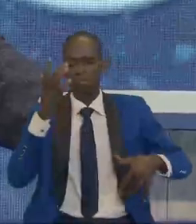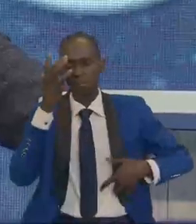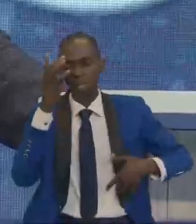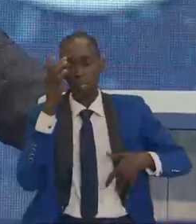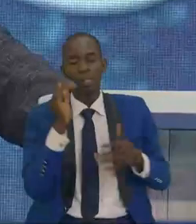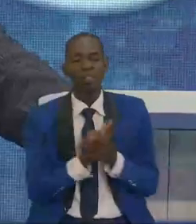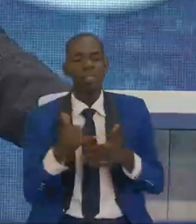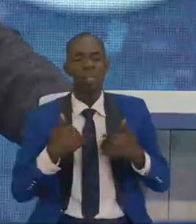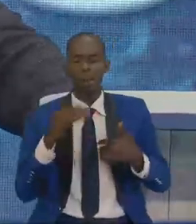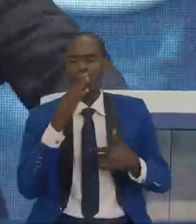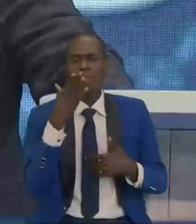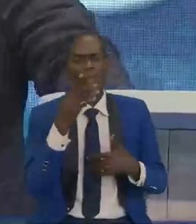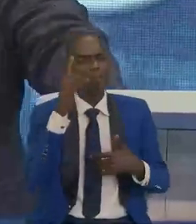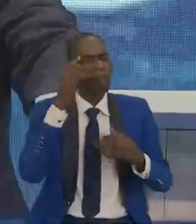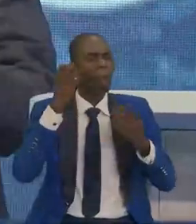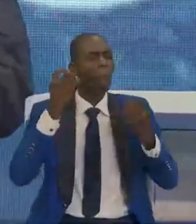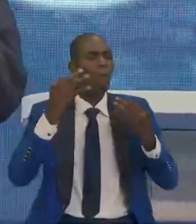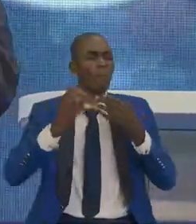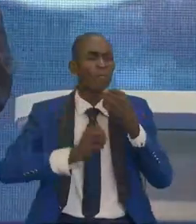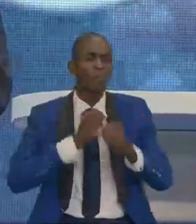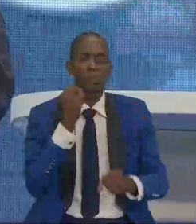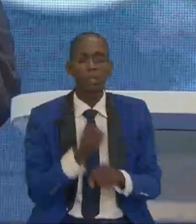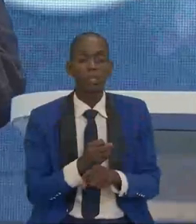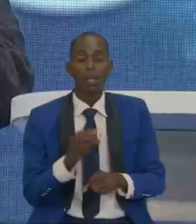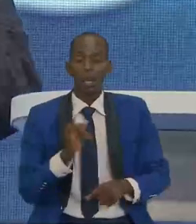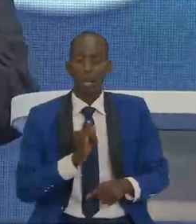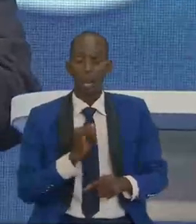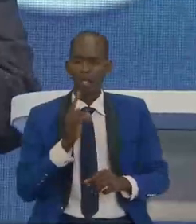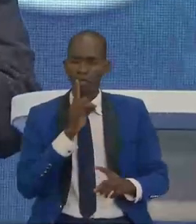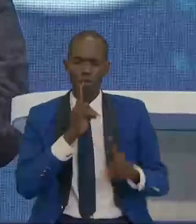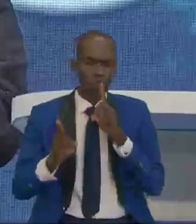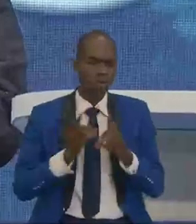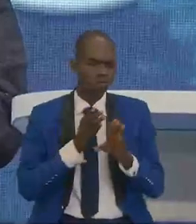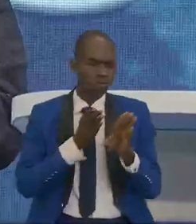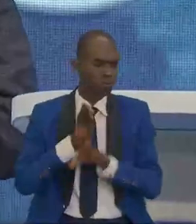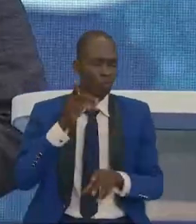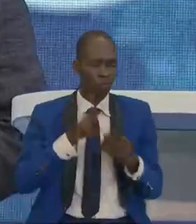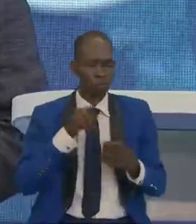Les maladies de longue date qui étaient là pendant des années,